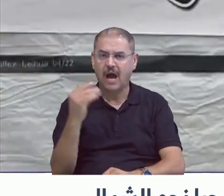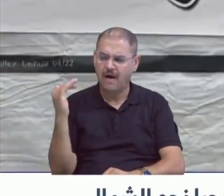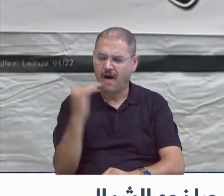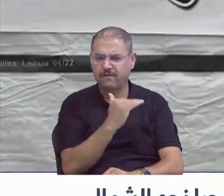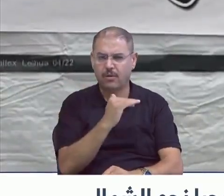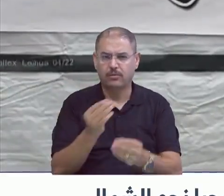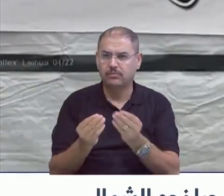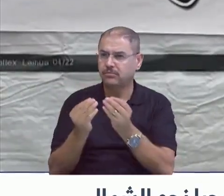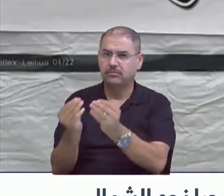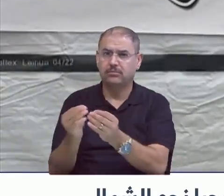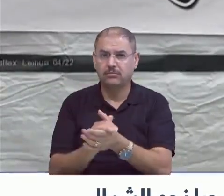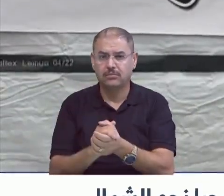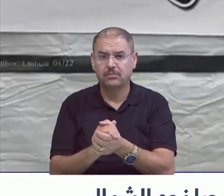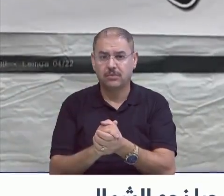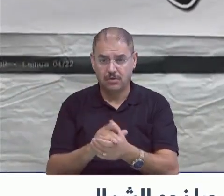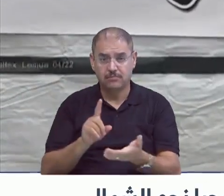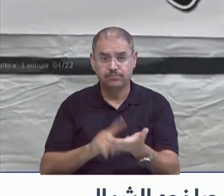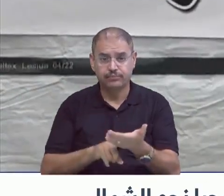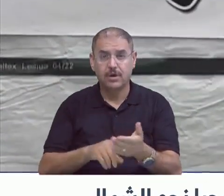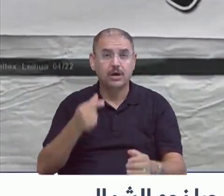المبادرة إلى 14,000 مصاب.